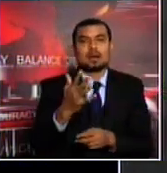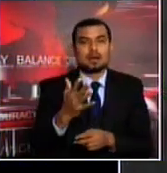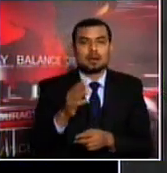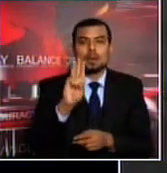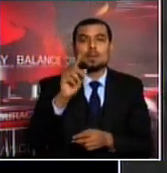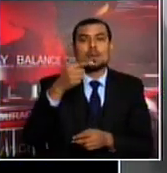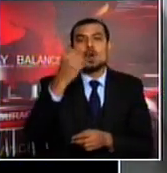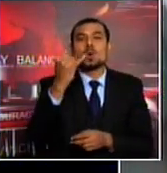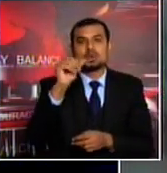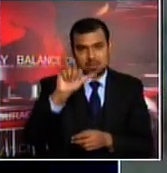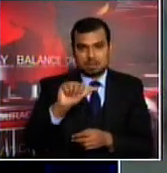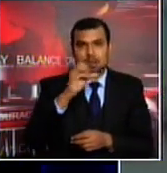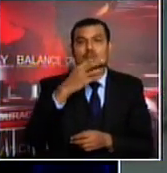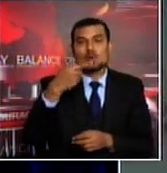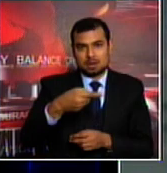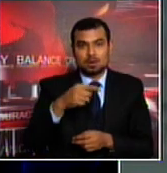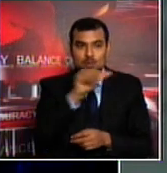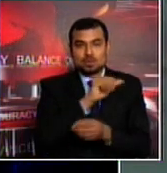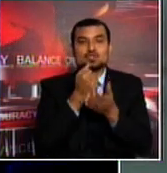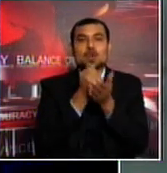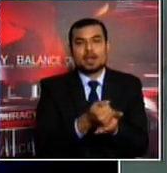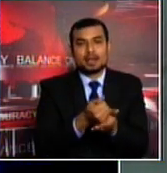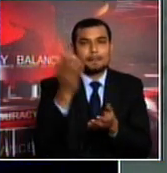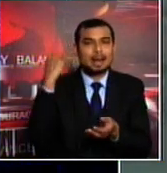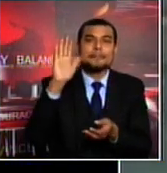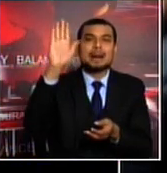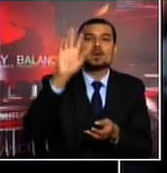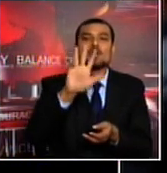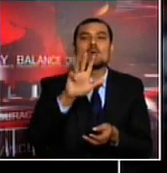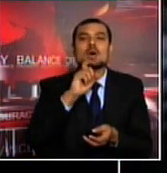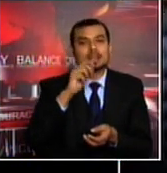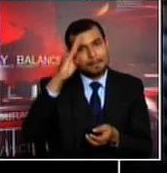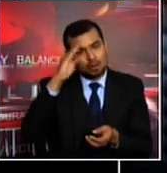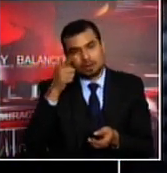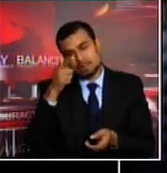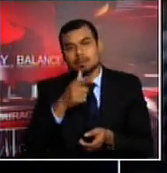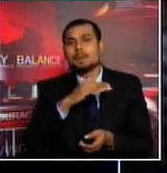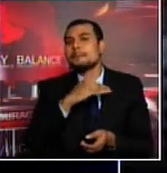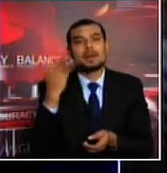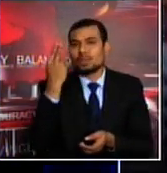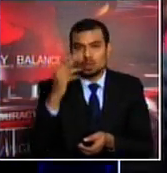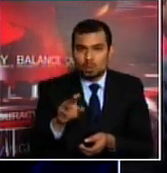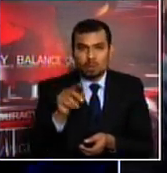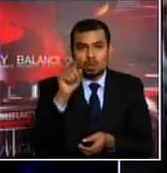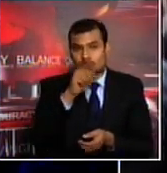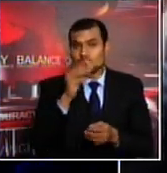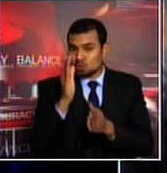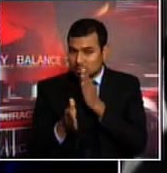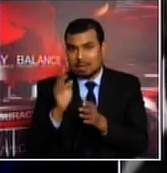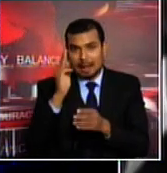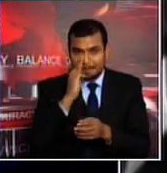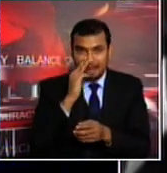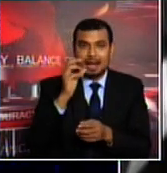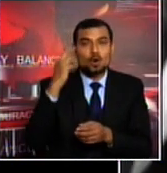पुन र उनका सहयोगी सोम आले गत फागुन 9 प्रहरी इन्काउन्टरमा मारिएका थिए। पुनकै योजनामा